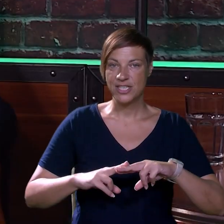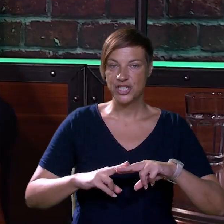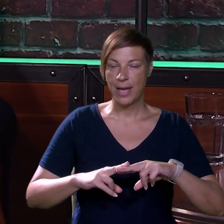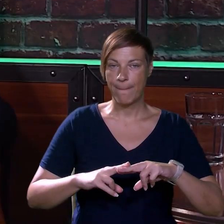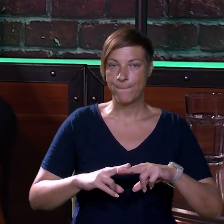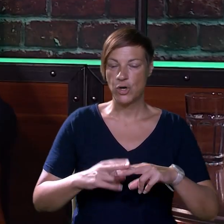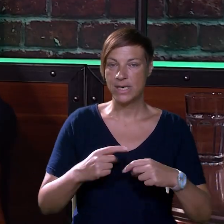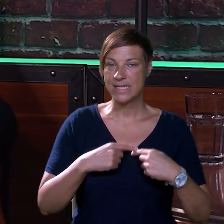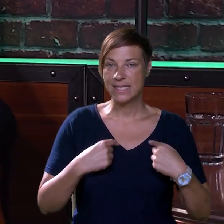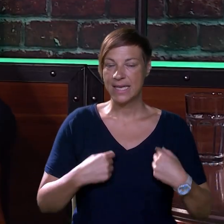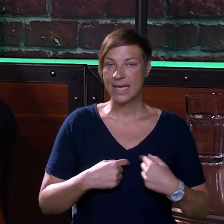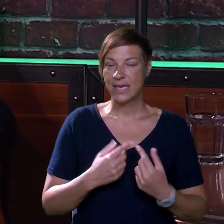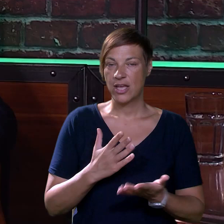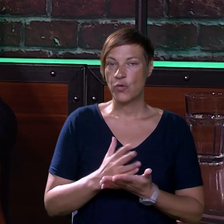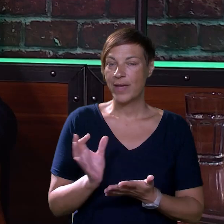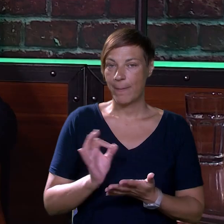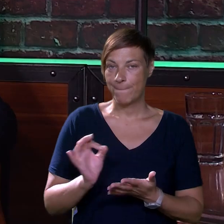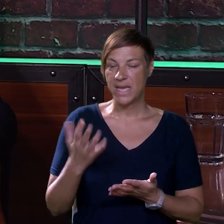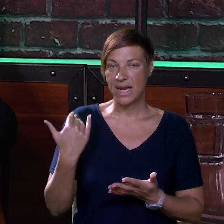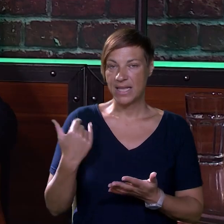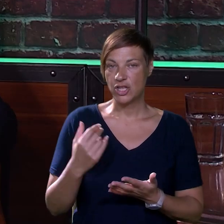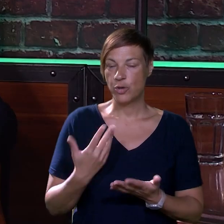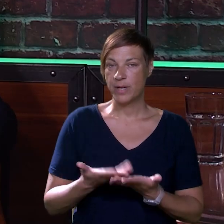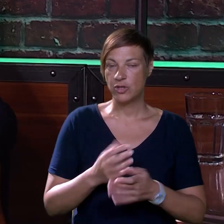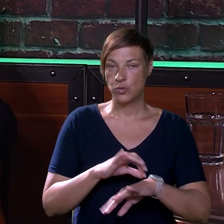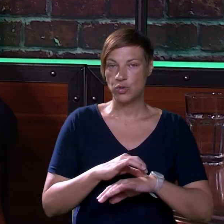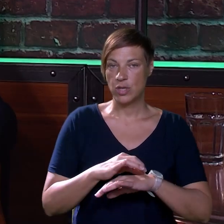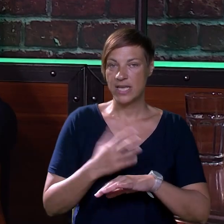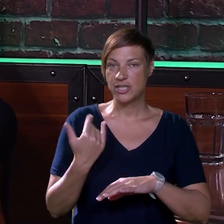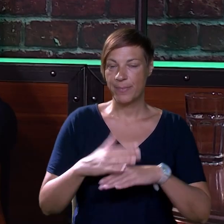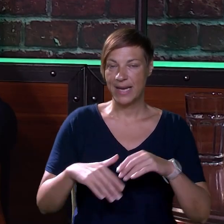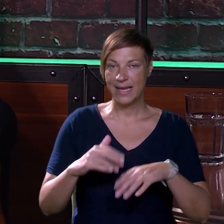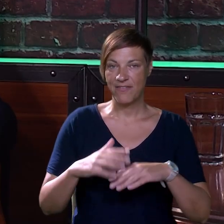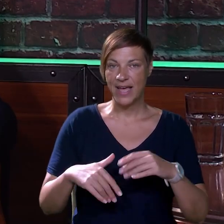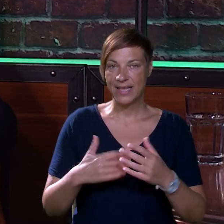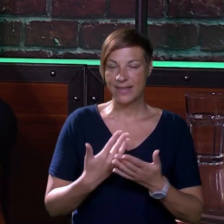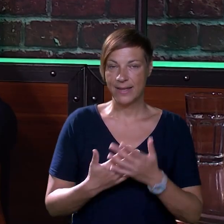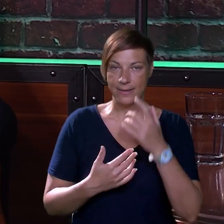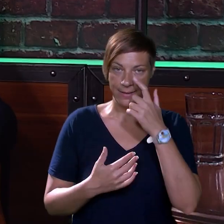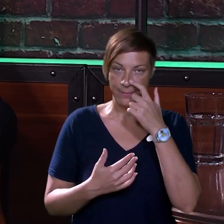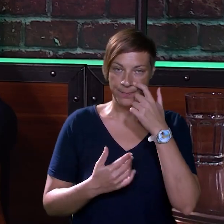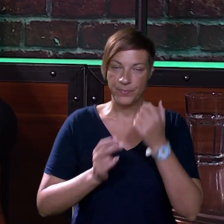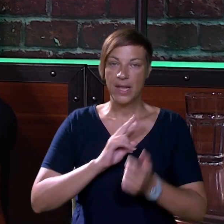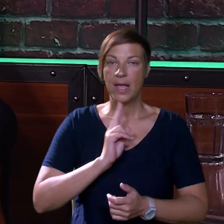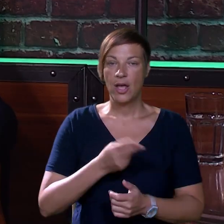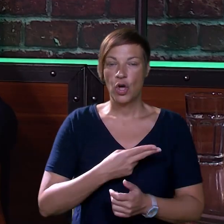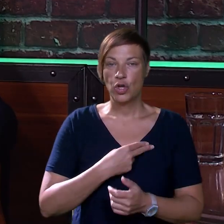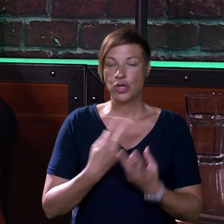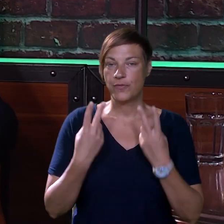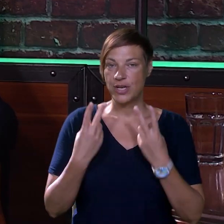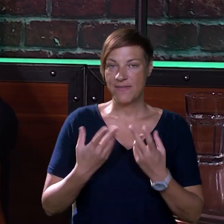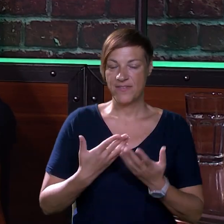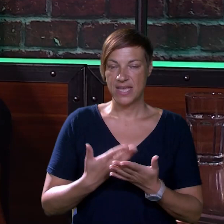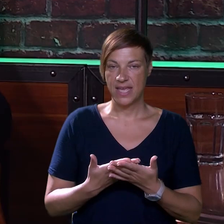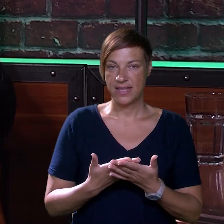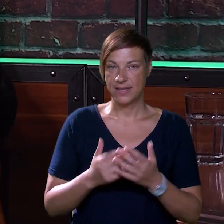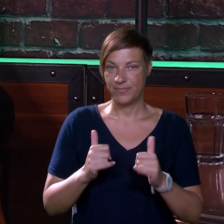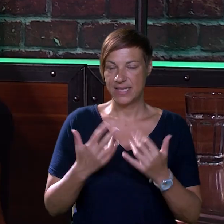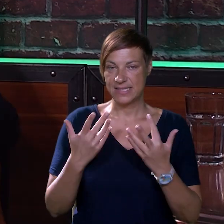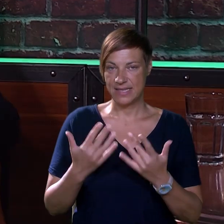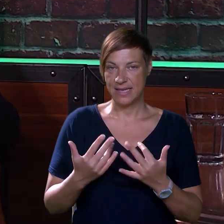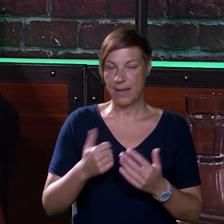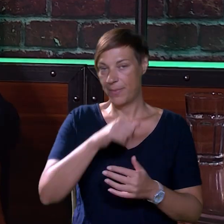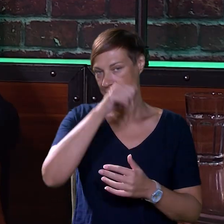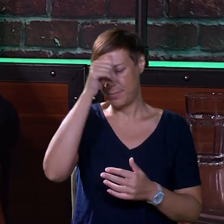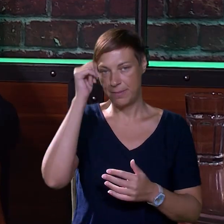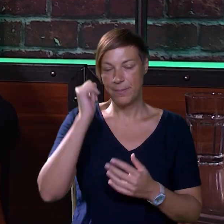bolnice, kardiologija je uvijek bila dobra. Tu su liječnici uvijek bili kvalitetni, odgovorni, vrijedni. Da sad ne